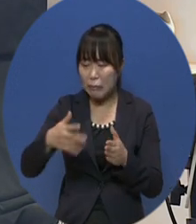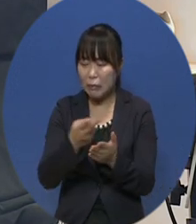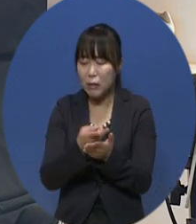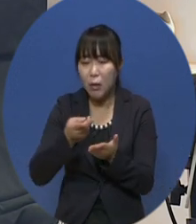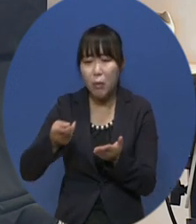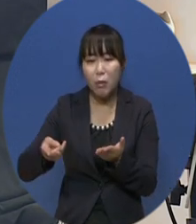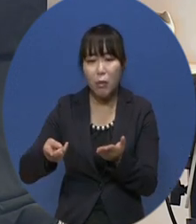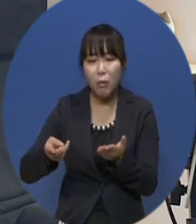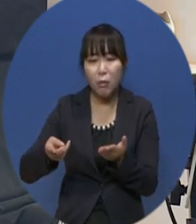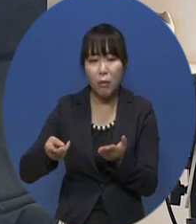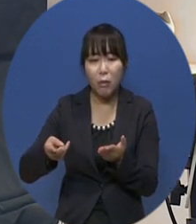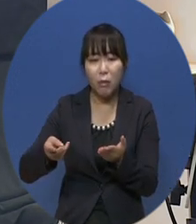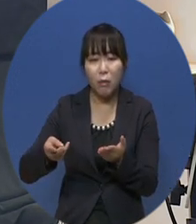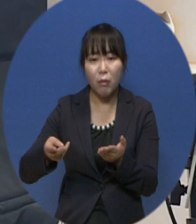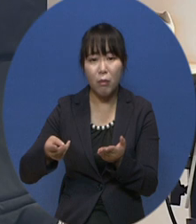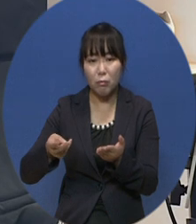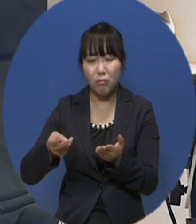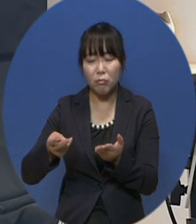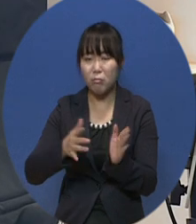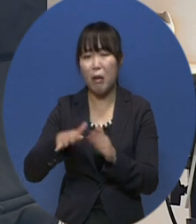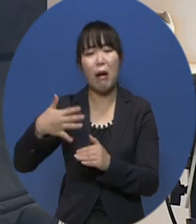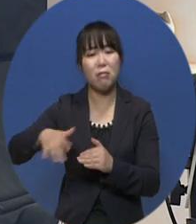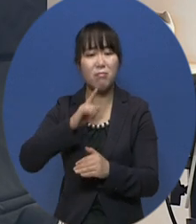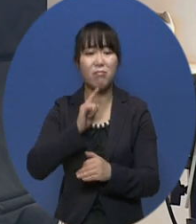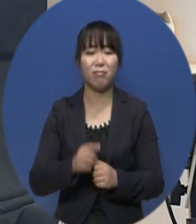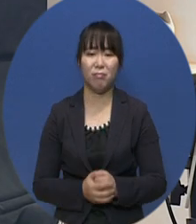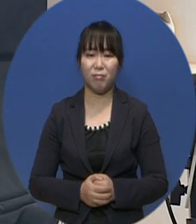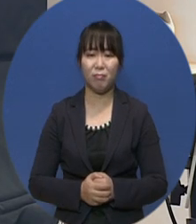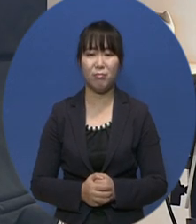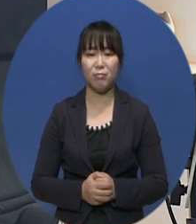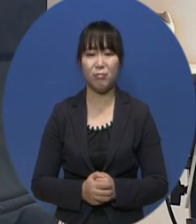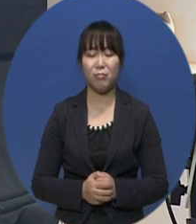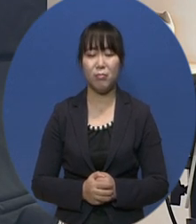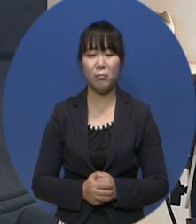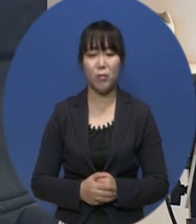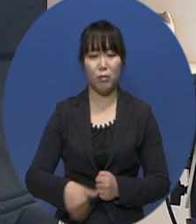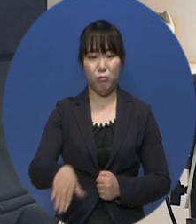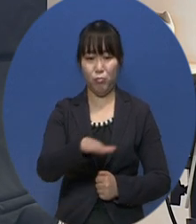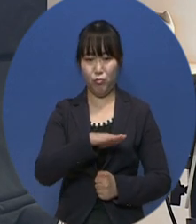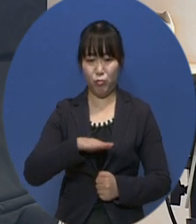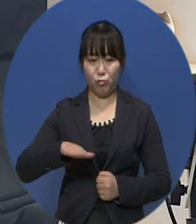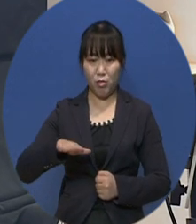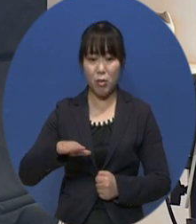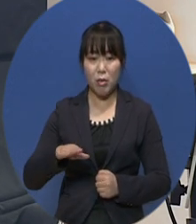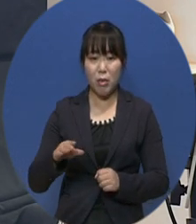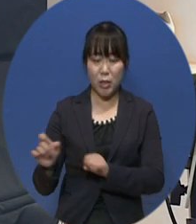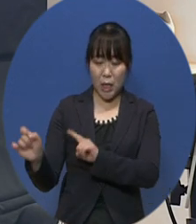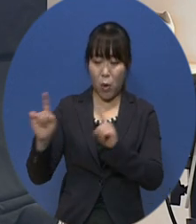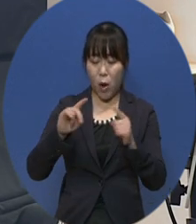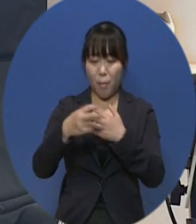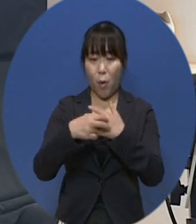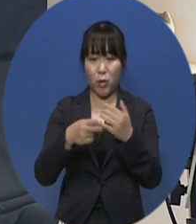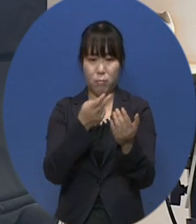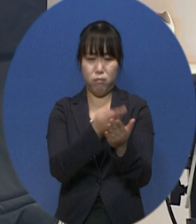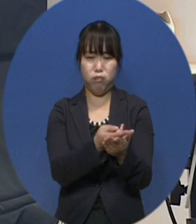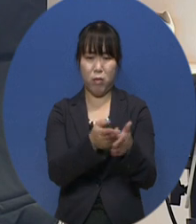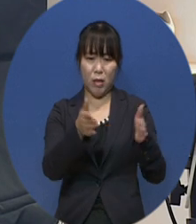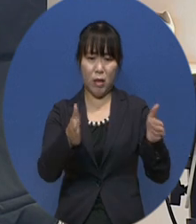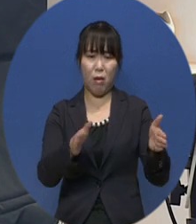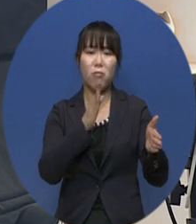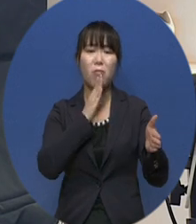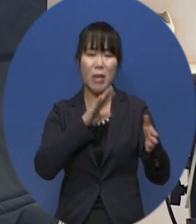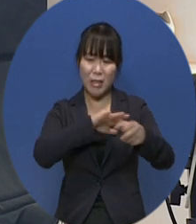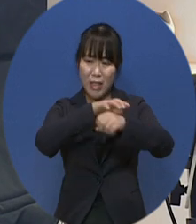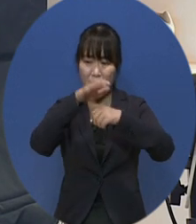퇴원. 이걸로 아. 얘기할 수 있습니다. 네. 그러니까 우리나라 재활 입원 기간이 전 세계적으로 너무 깁니다.